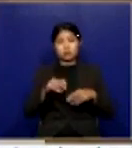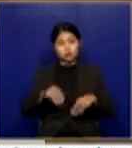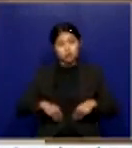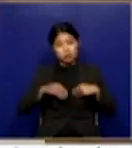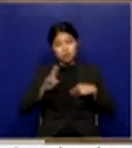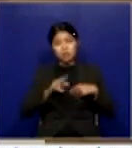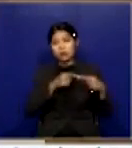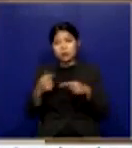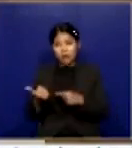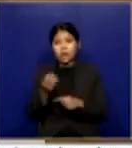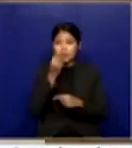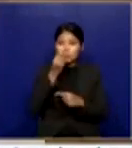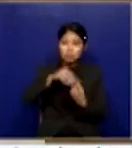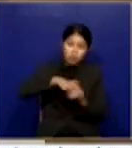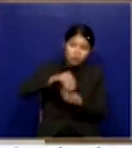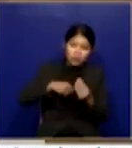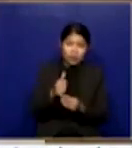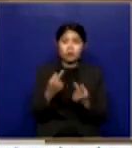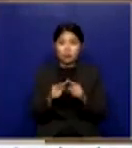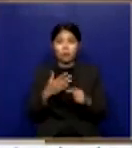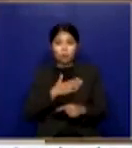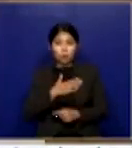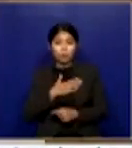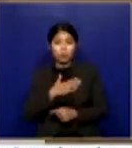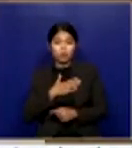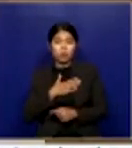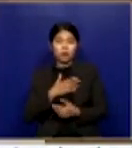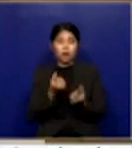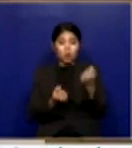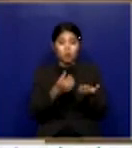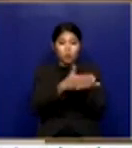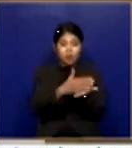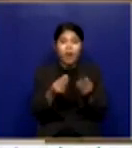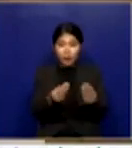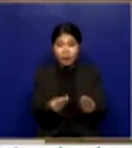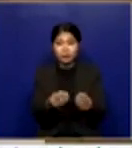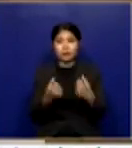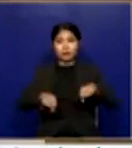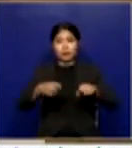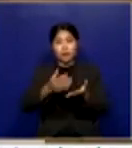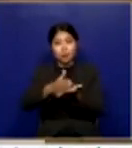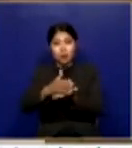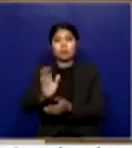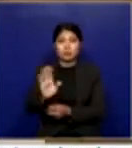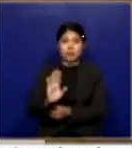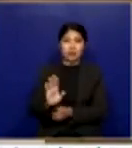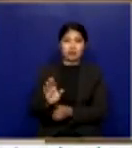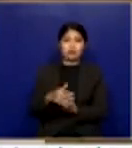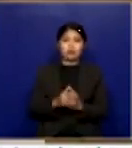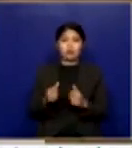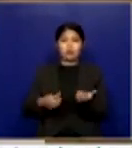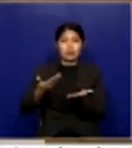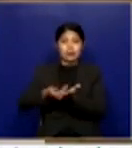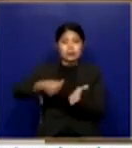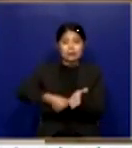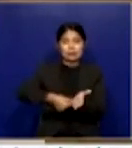มีอาจการกินที่เพียงพอแต่คงไม่ถึงขนาดที่จะไปผ่อนรถผ่อนมอเตอร์ไซค์อะไรตอนนี้ได้นะครับอันนั้นก็เป็นเรื่องของหนี้